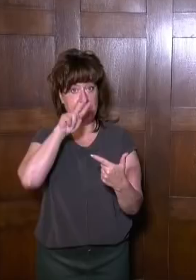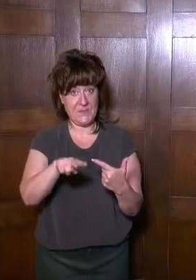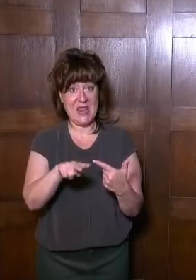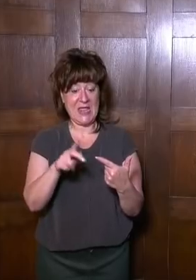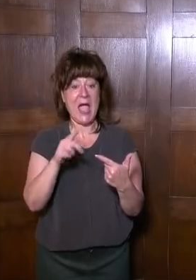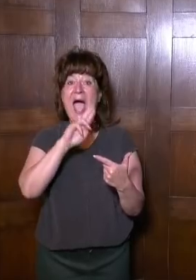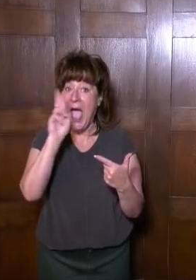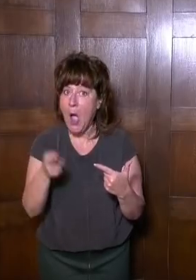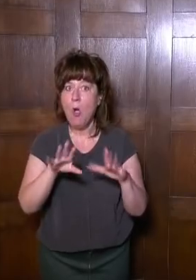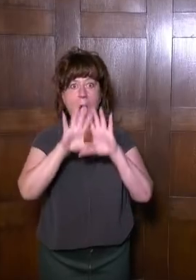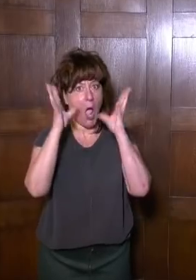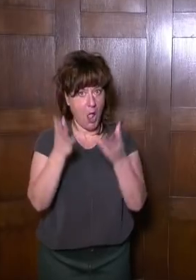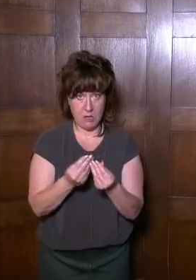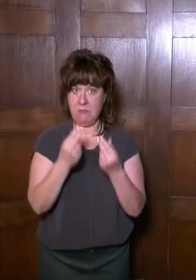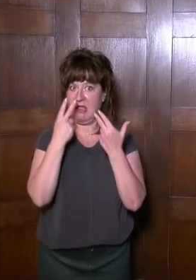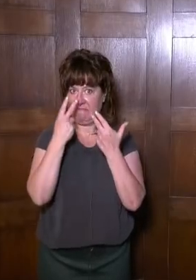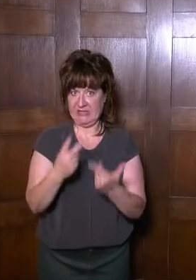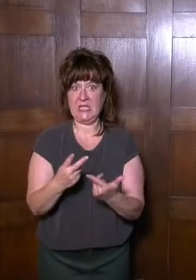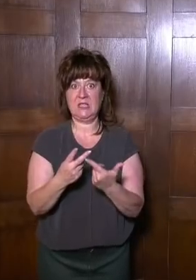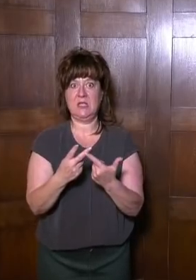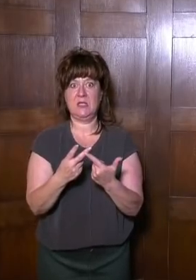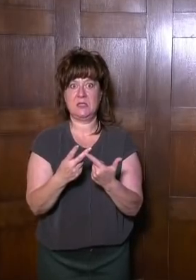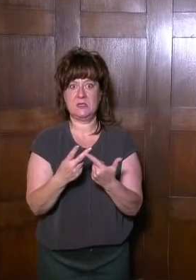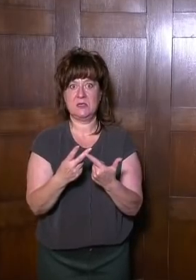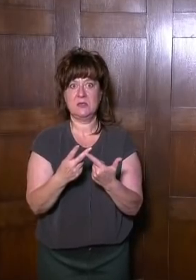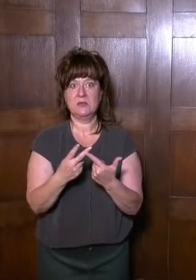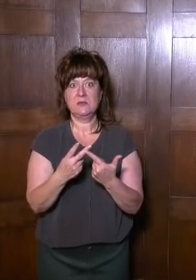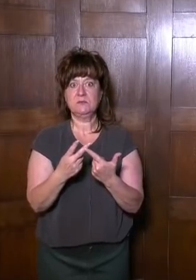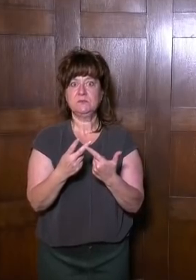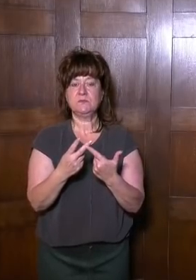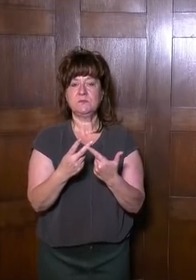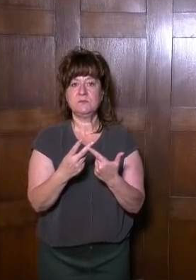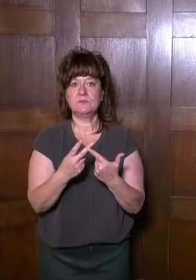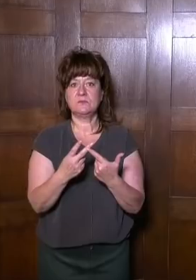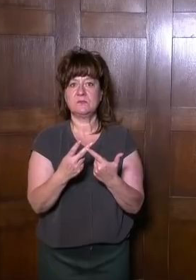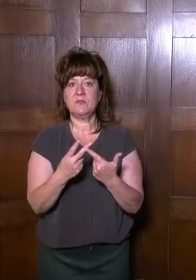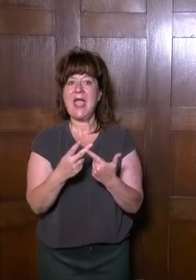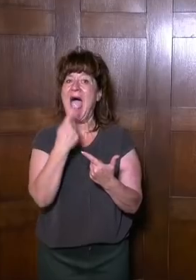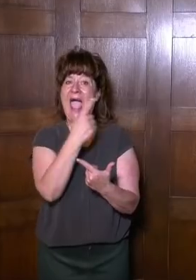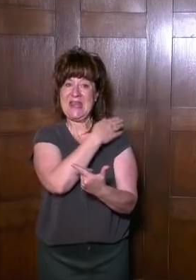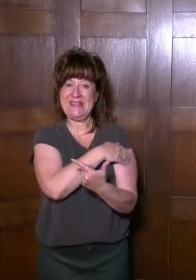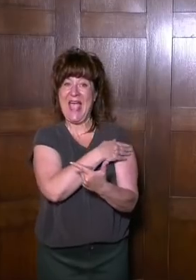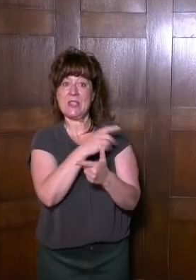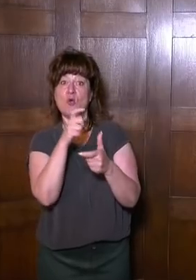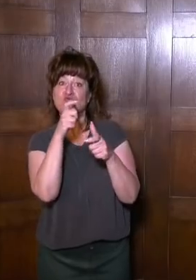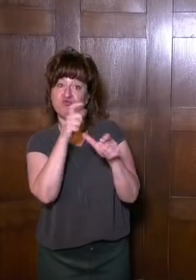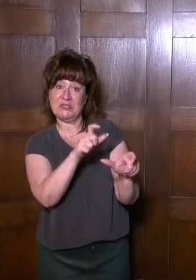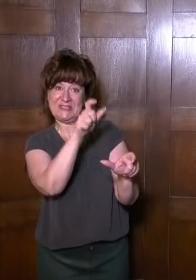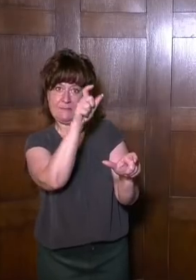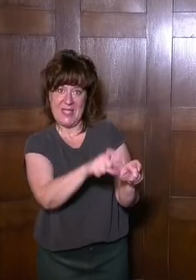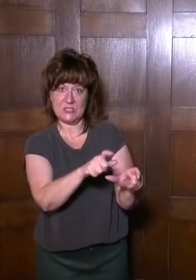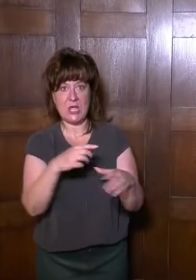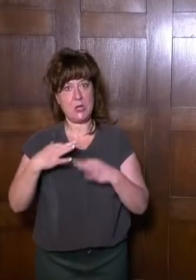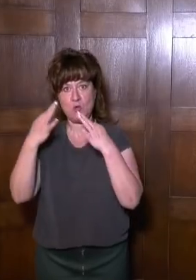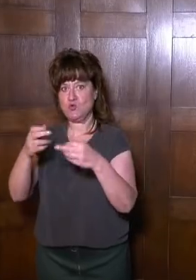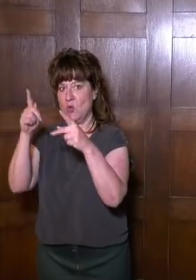allgemein wichtig, diese Frage zwischen Schutz des Menschen und der Gesundheit einerseits und